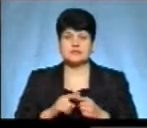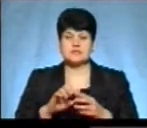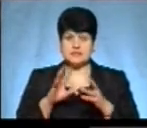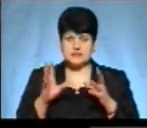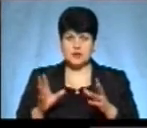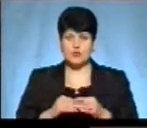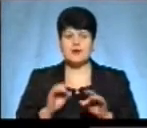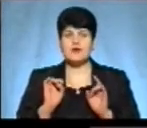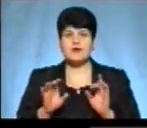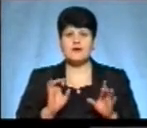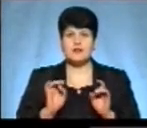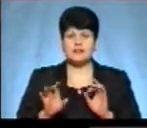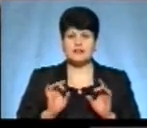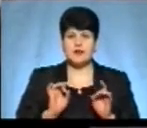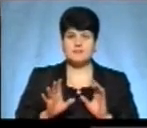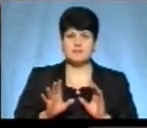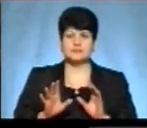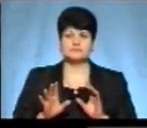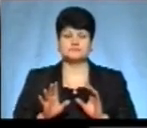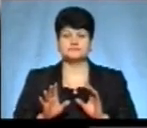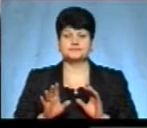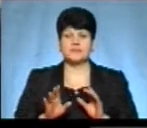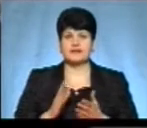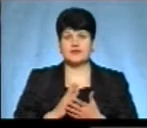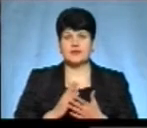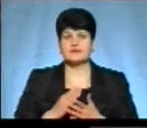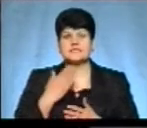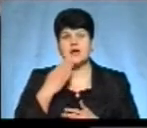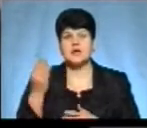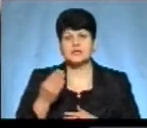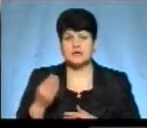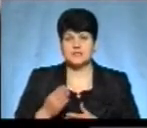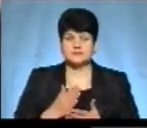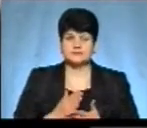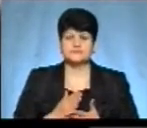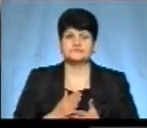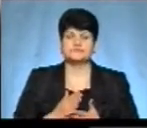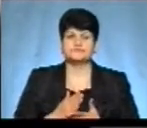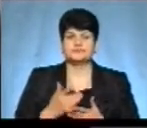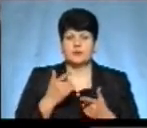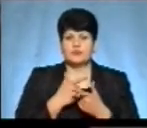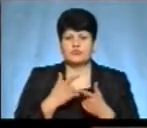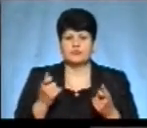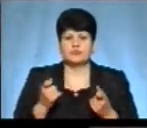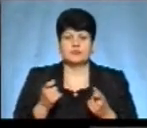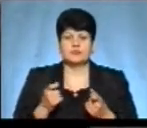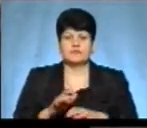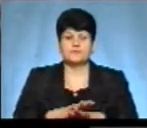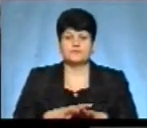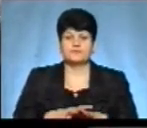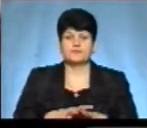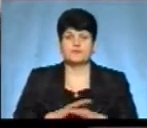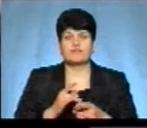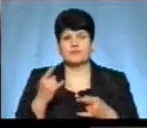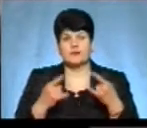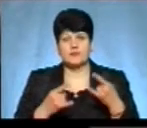на носіях зовнішньої реклами, тобто наявність агітації, повідомленнями у засобах масової інформації, тобто